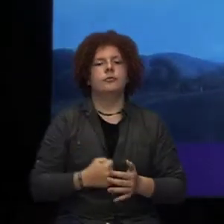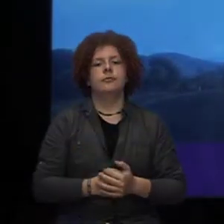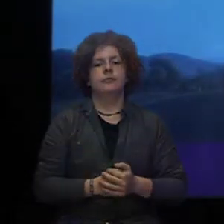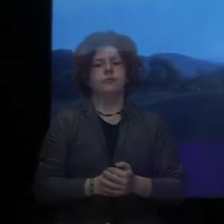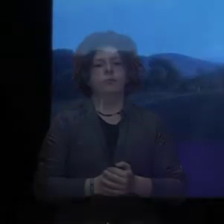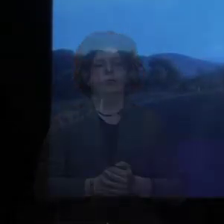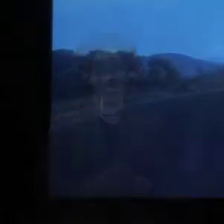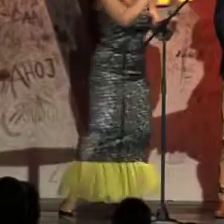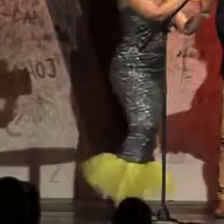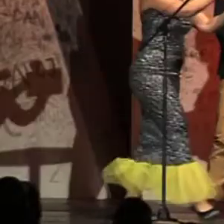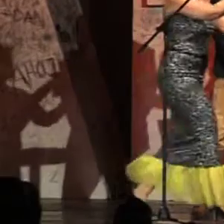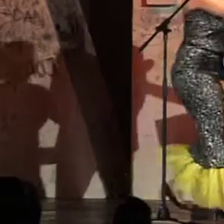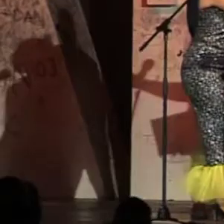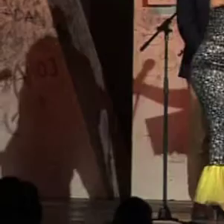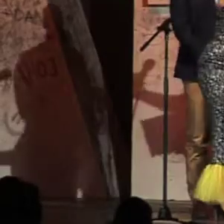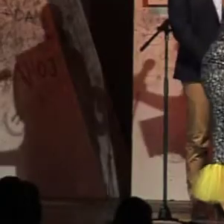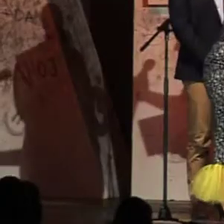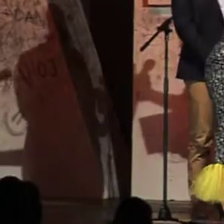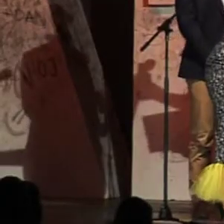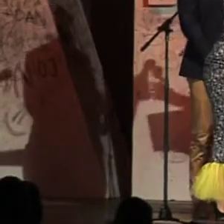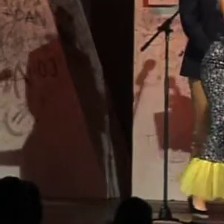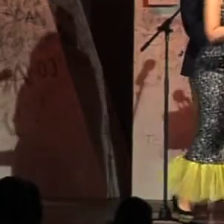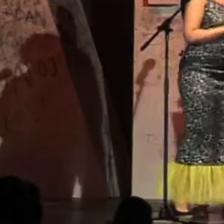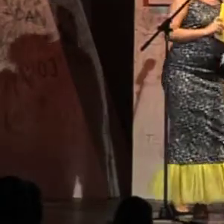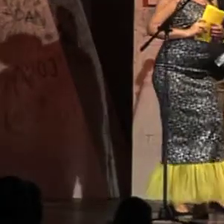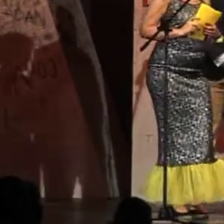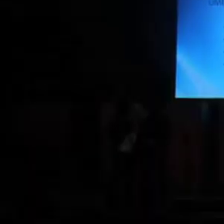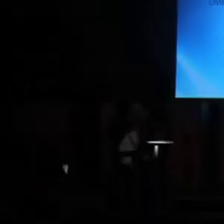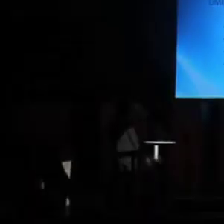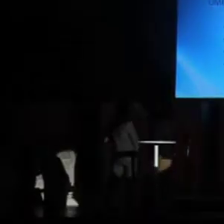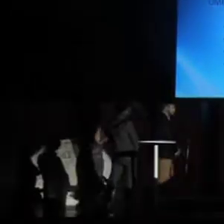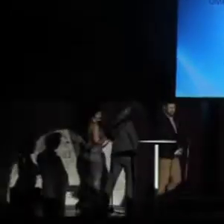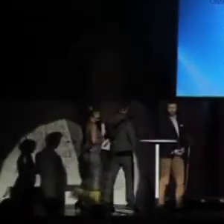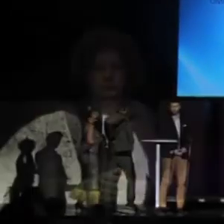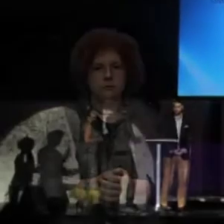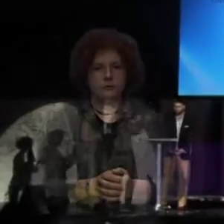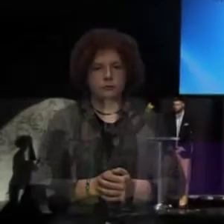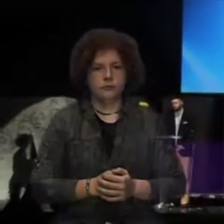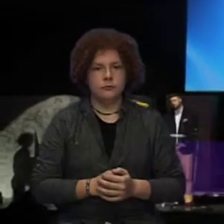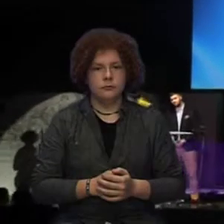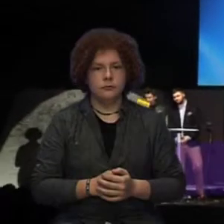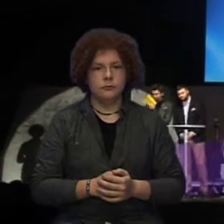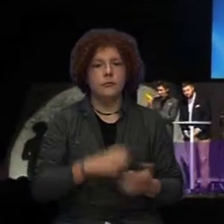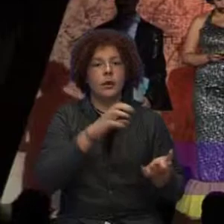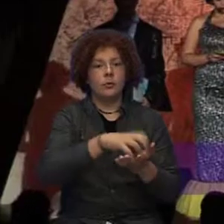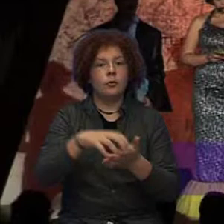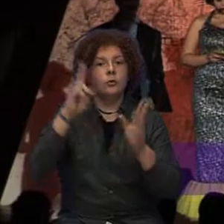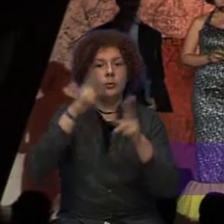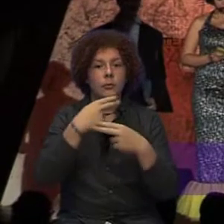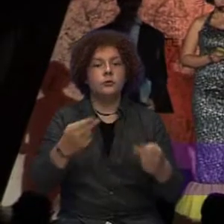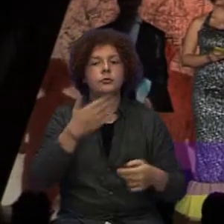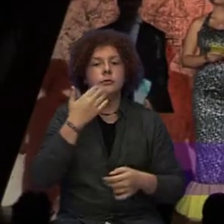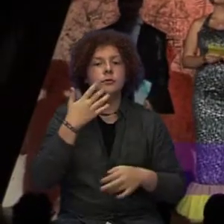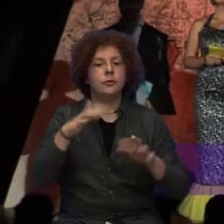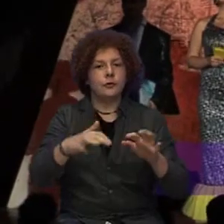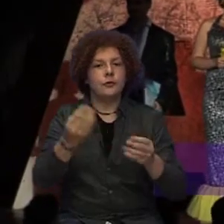Bravo! Bohemia Interactive! Nyní můžeme přistoupit k vyhlášení druhé ceny umělecký